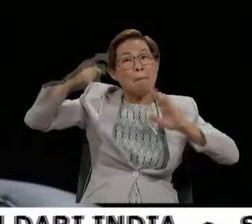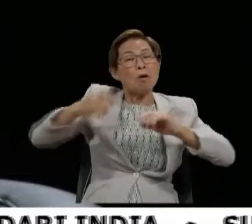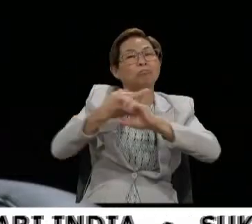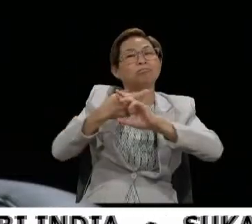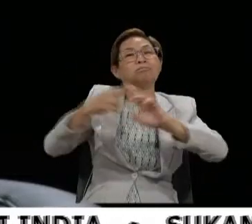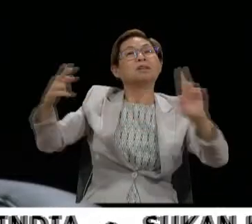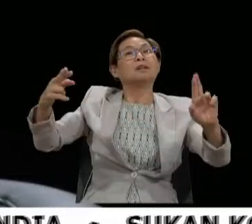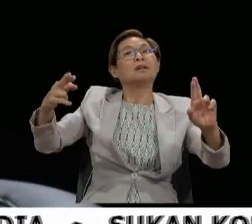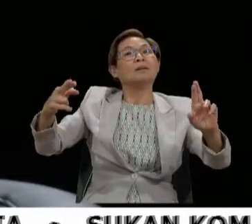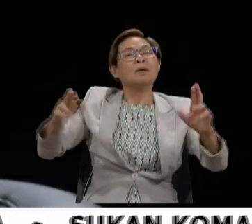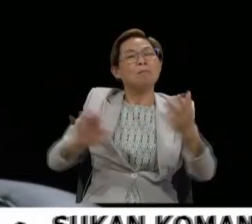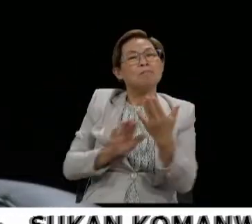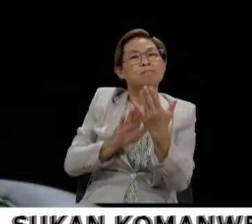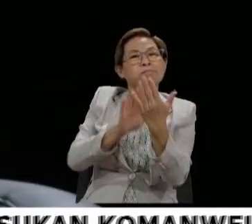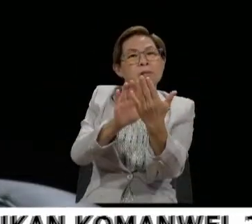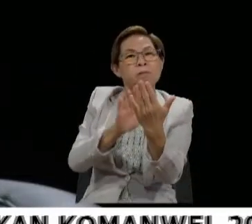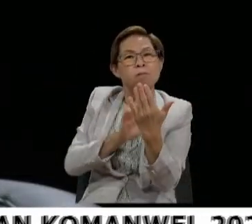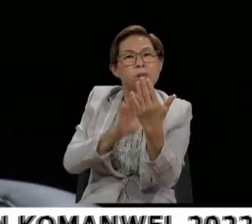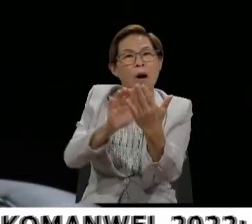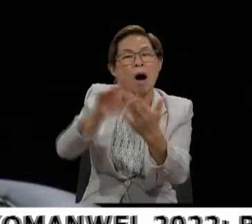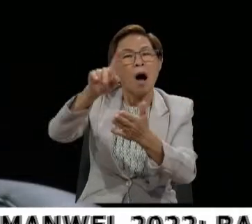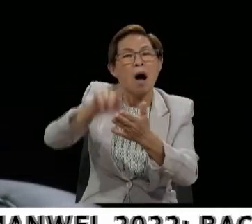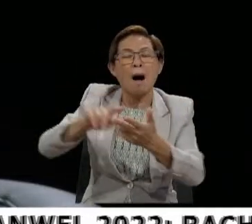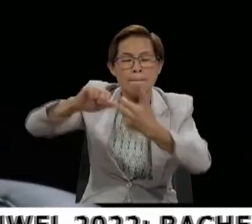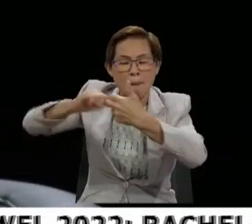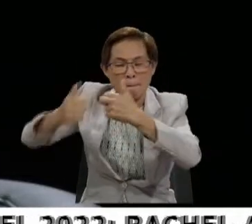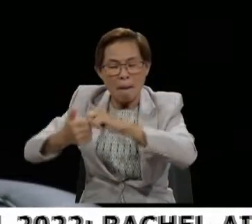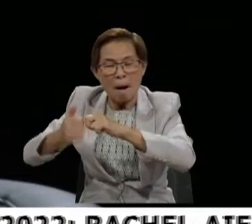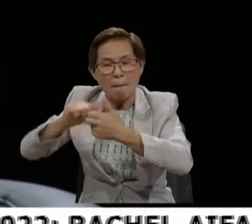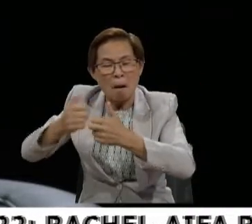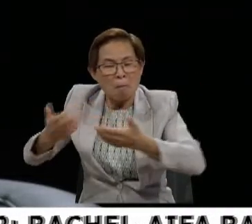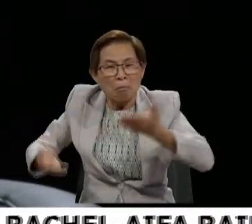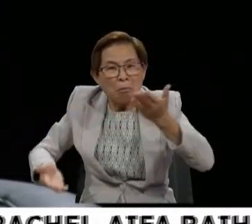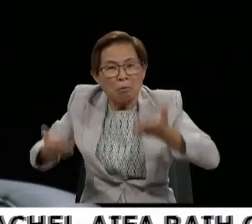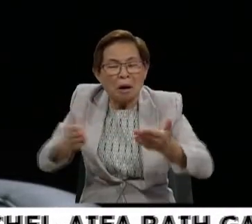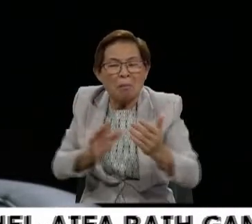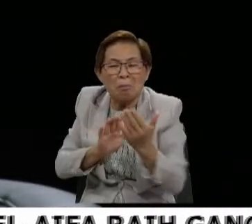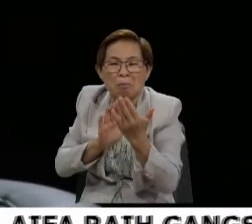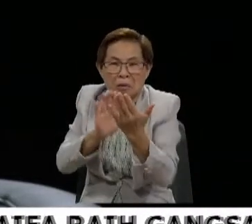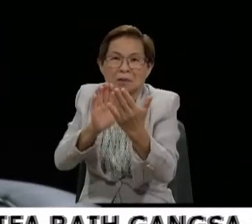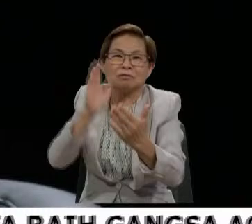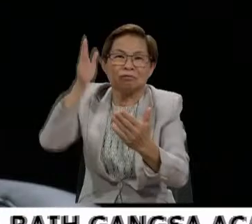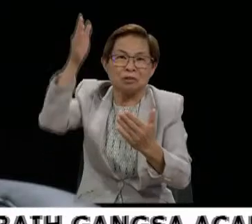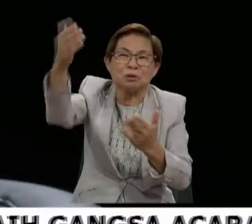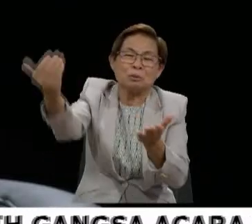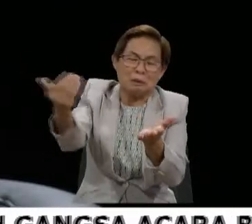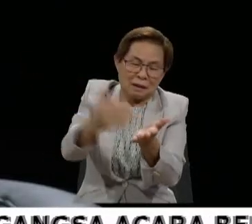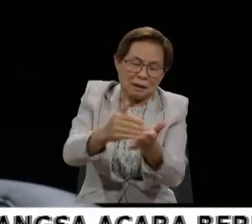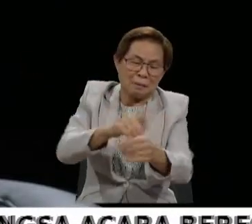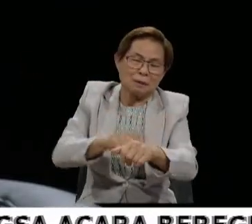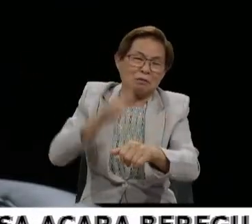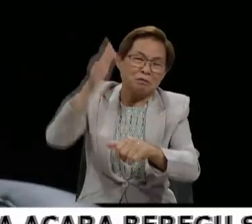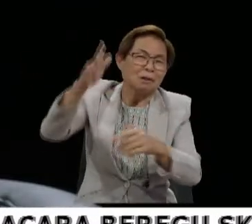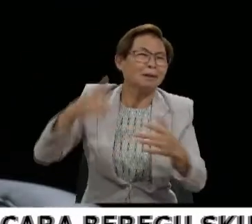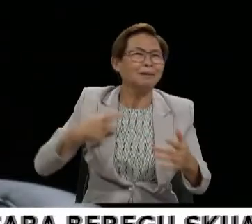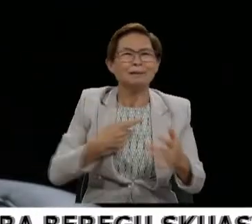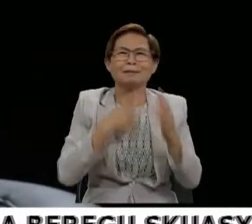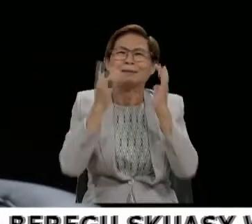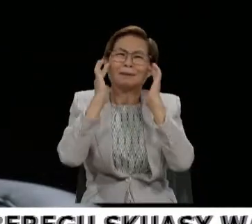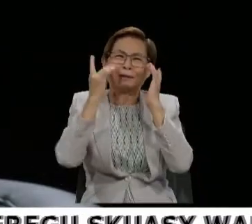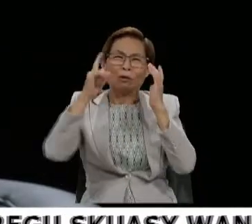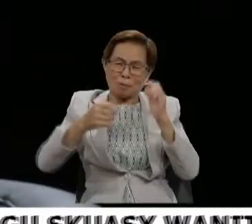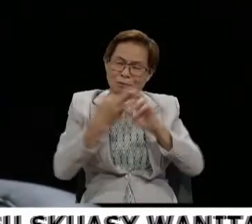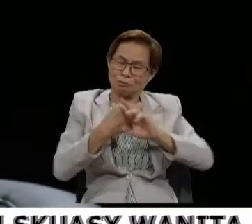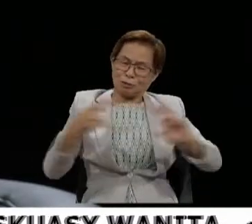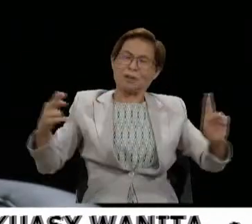er untuk menghadapi er sebarang krisis yang mungkin kita akan lalui sekali lagi pada masa hadapan kita tak tahu kita kena